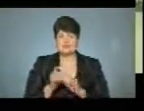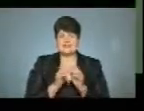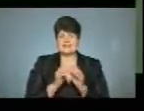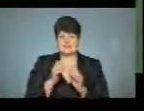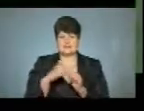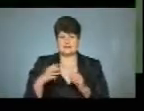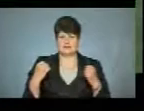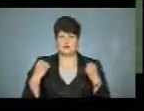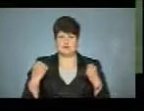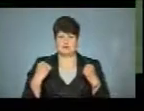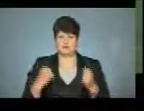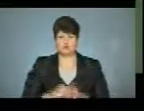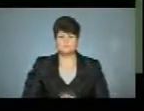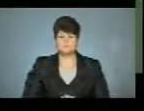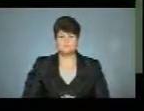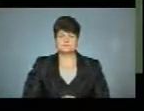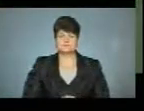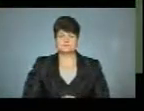розминку.